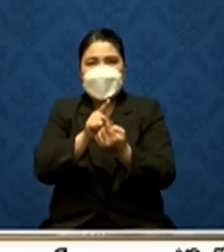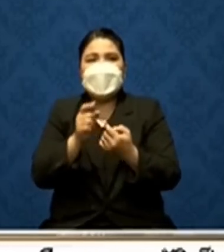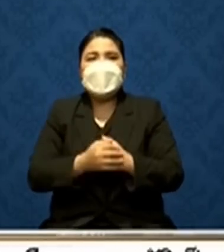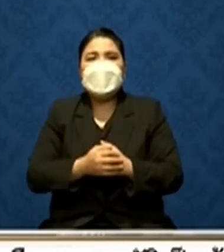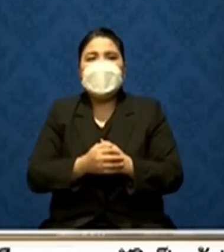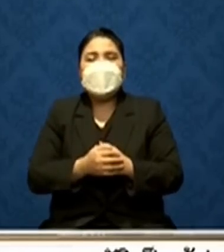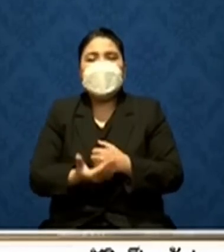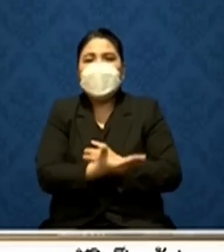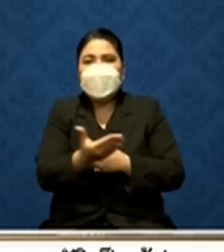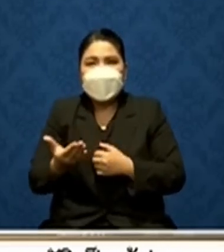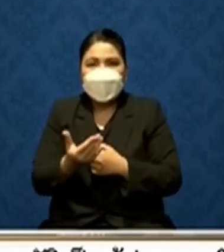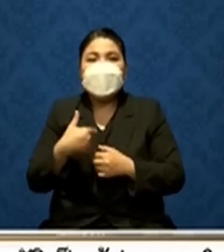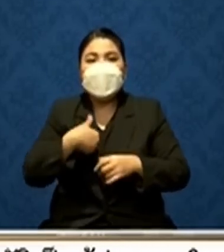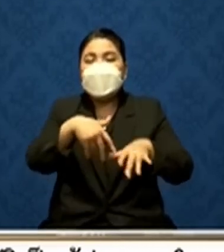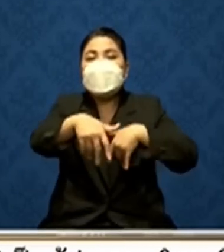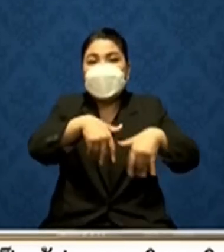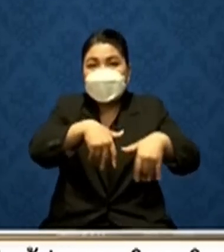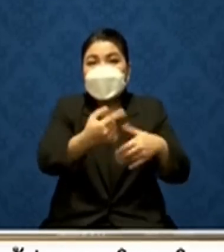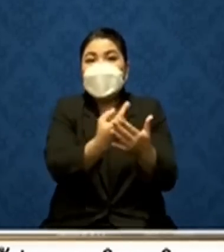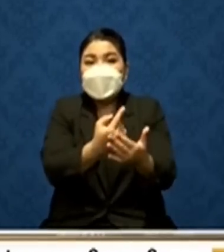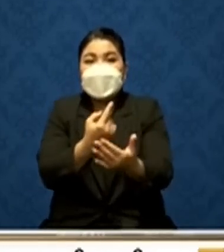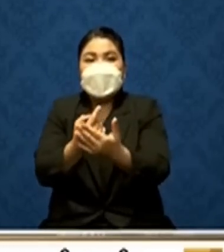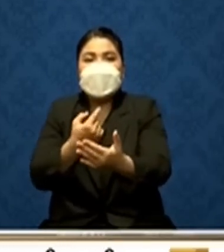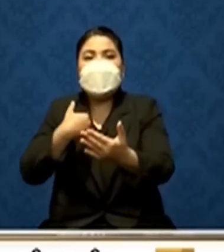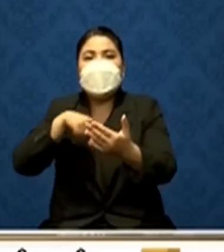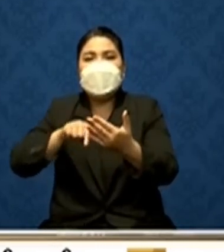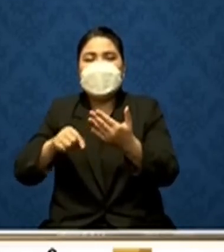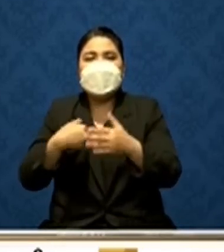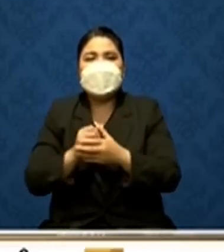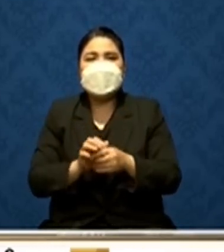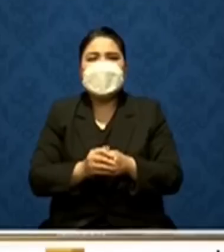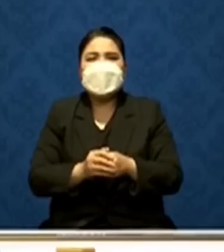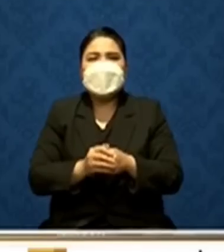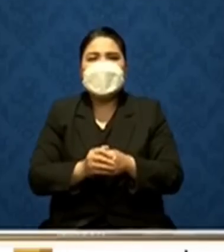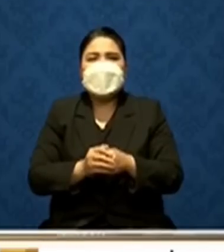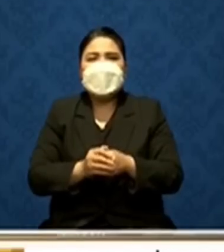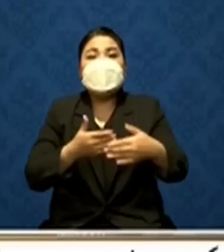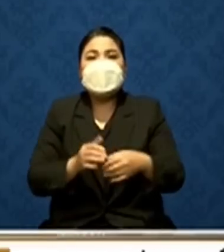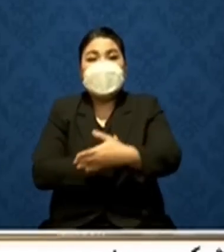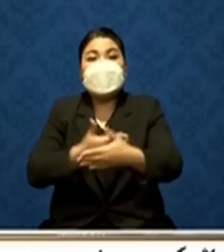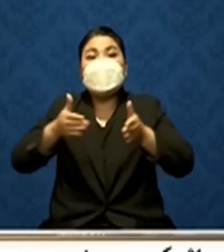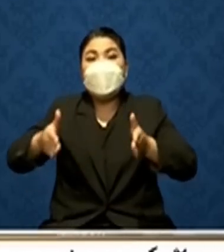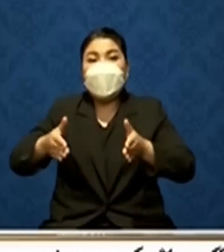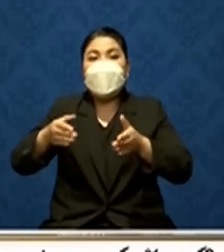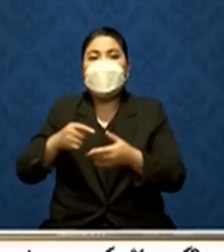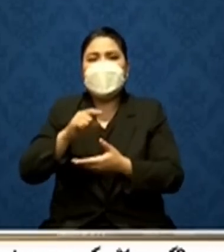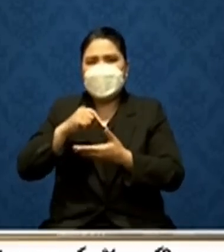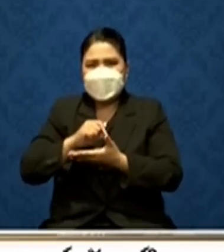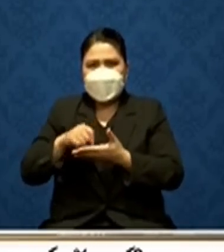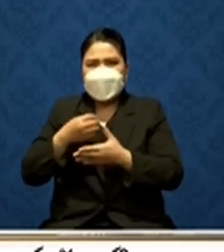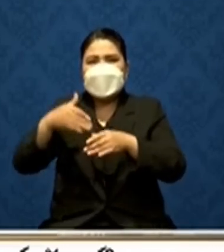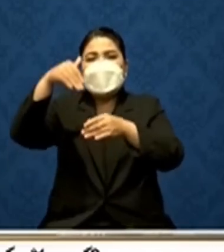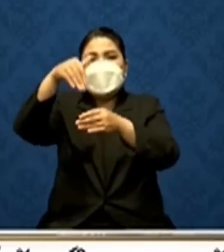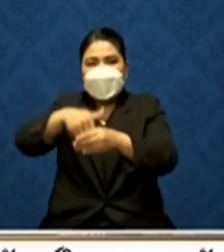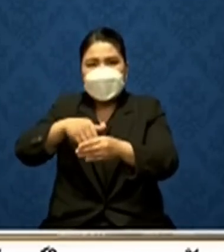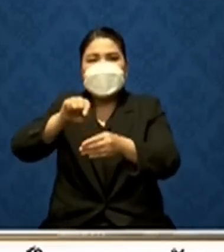ตัวแทนของกลุ่มราษฎรที่ได้เปิดกล่องลงมติทางตรงว่าสิ่งเหล่านั้นแหละ